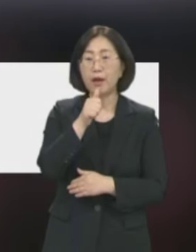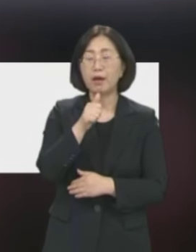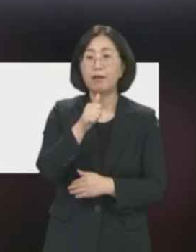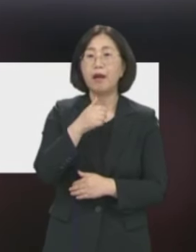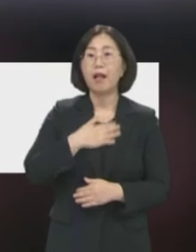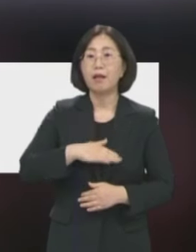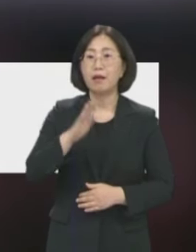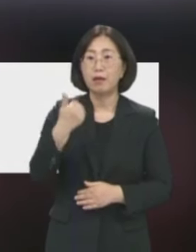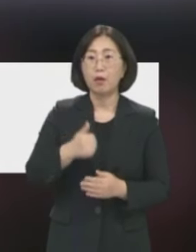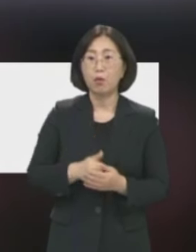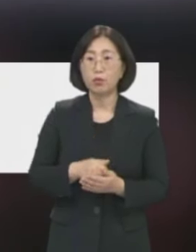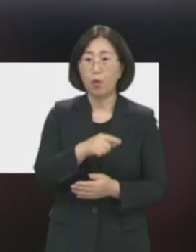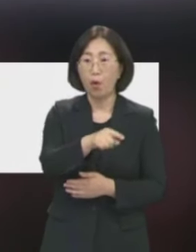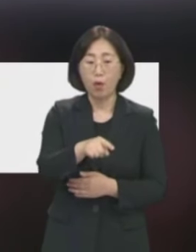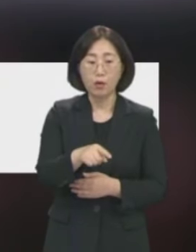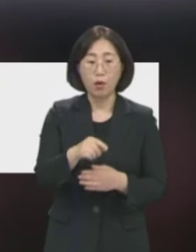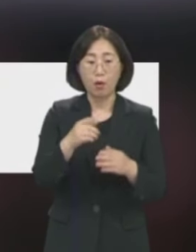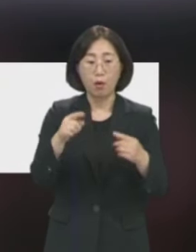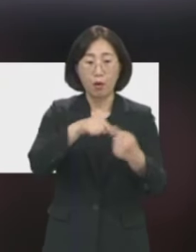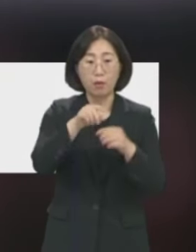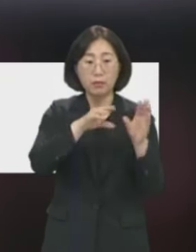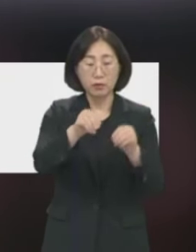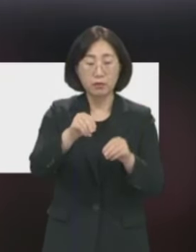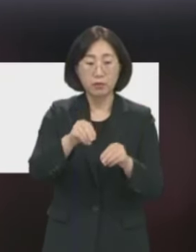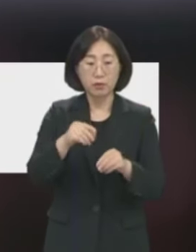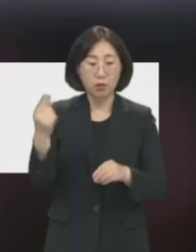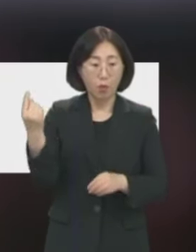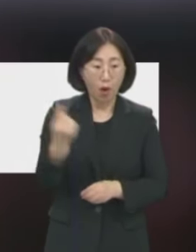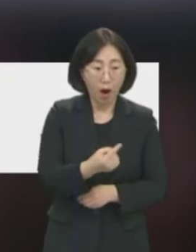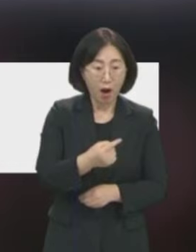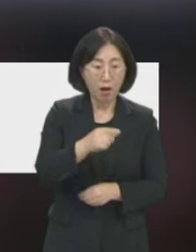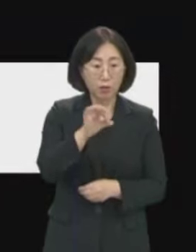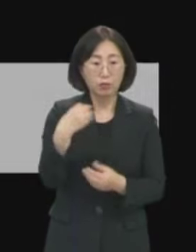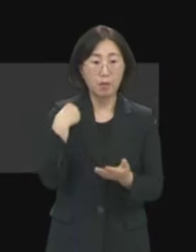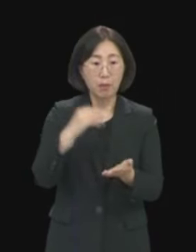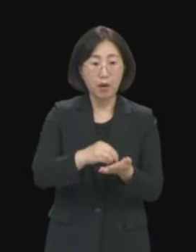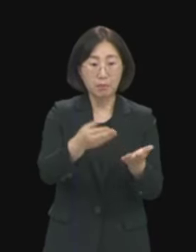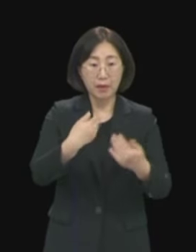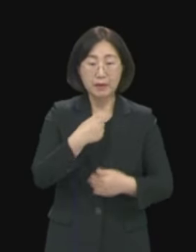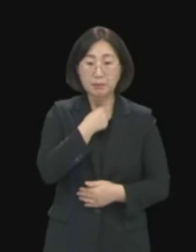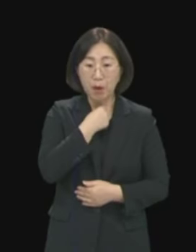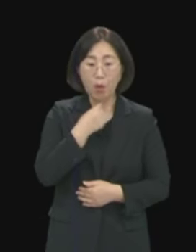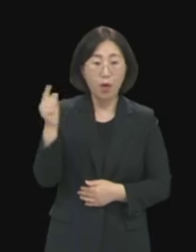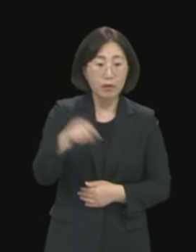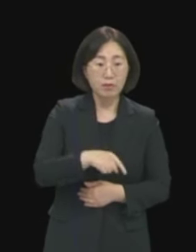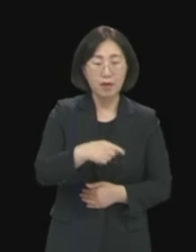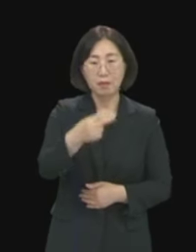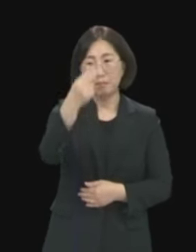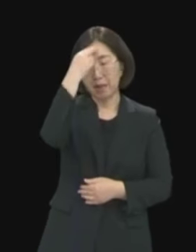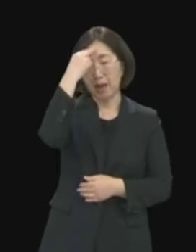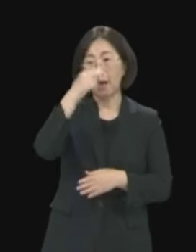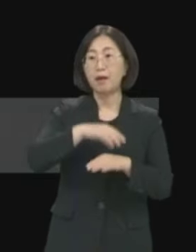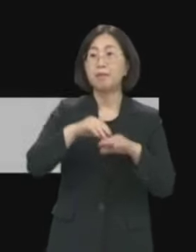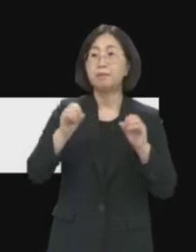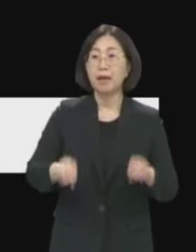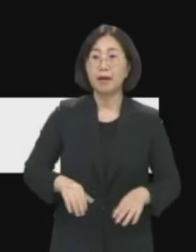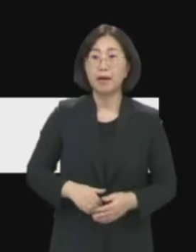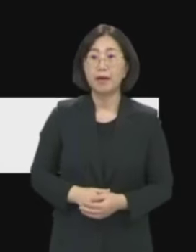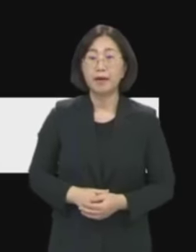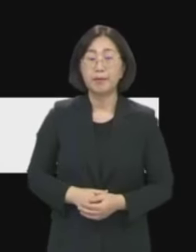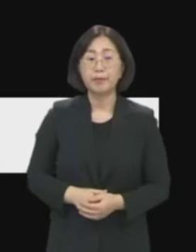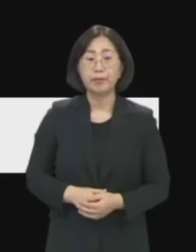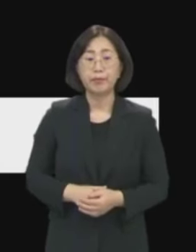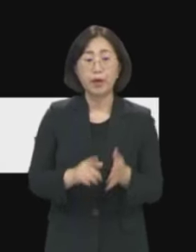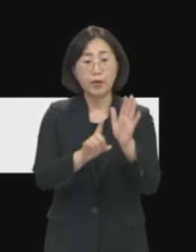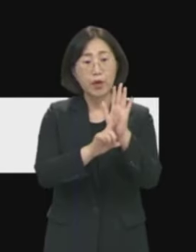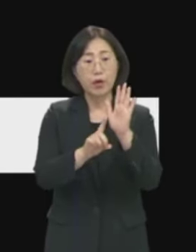길에 감원불 받아야겠다 해서 왔는데 닫혀 있었어요. 지난주 의사들이 사용하는 온라인 게시판엔